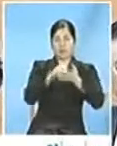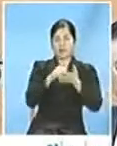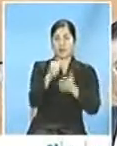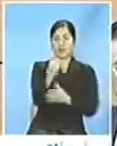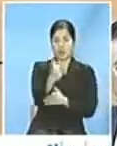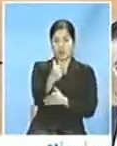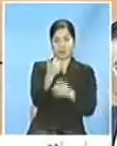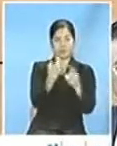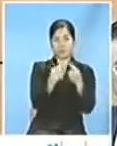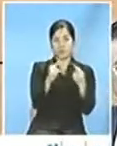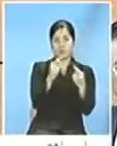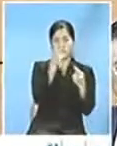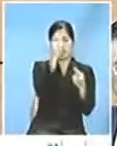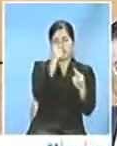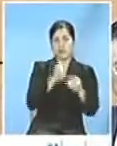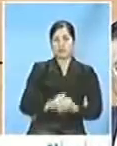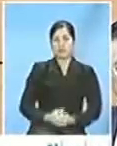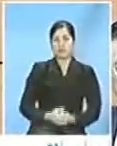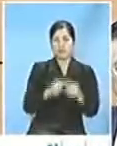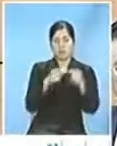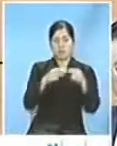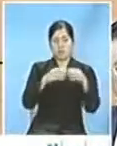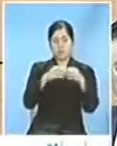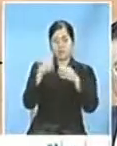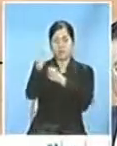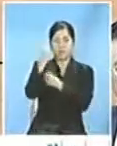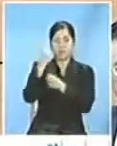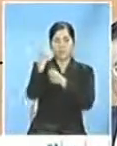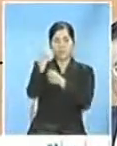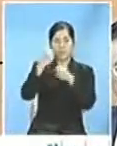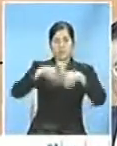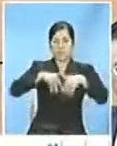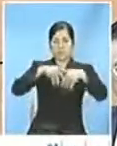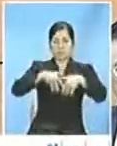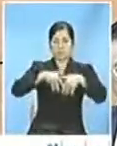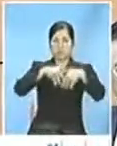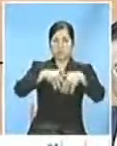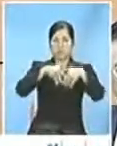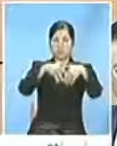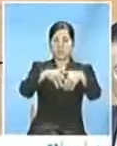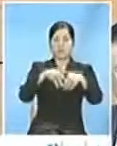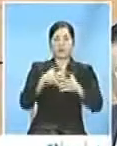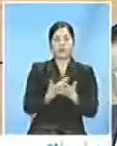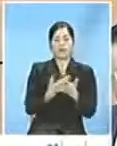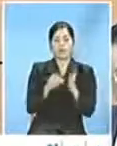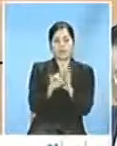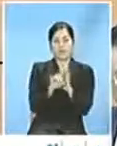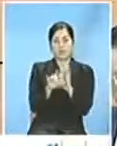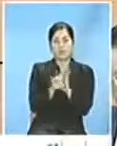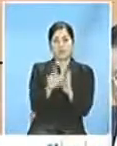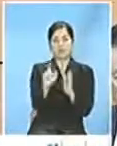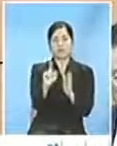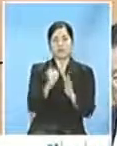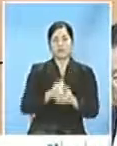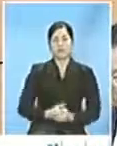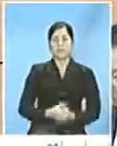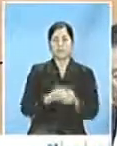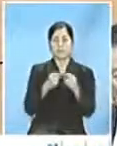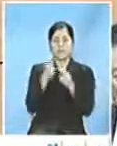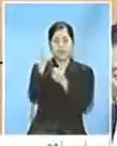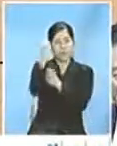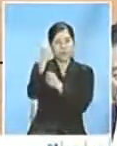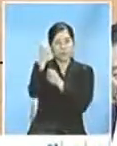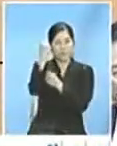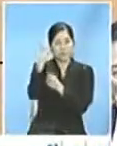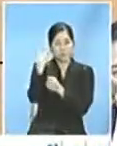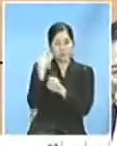แต่ท่านประธานครับรูปการเคลื่อนไหวที่ท่านนายกเคลื่อนไหวนั้นนะครับแท้จริงแล้วมันเป็นการเคลื่อนไหวเพื่อเบี่ย